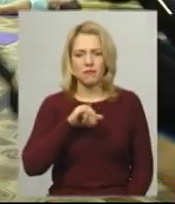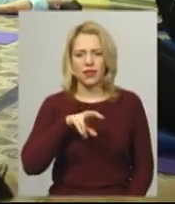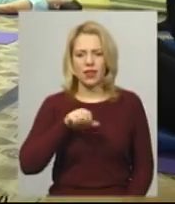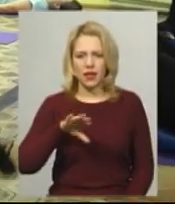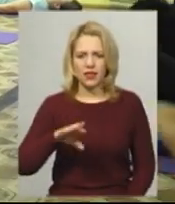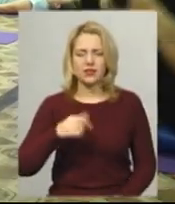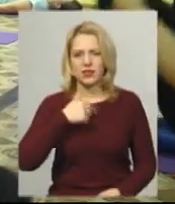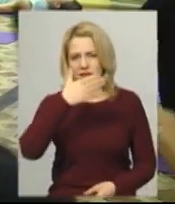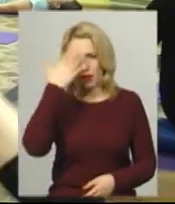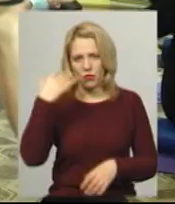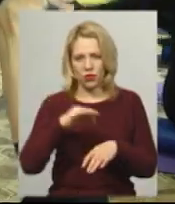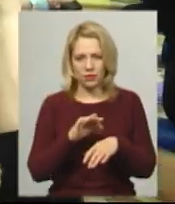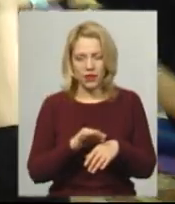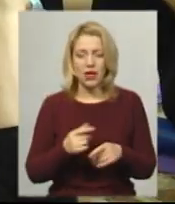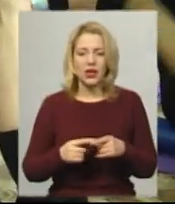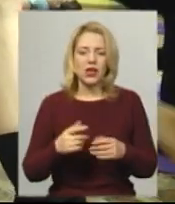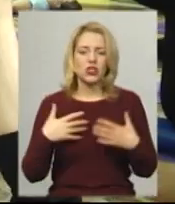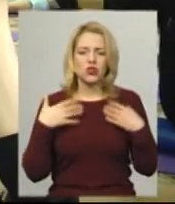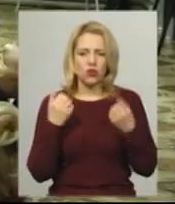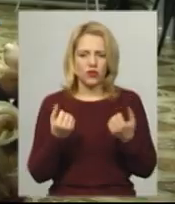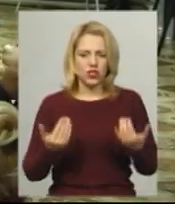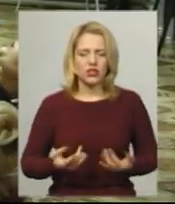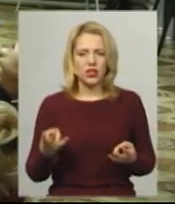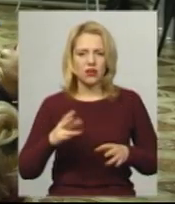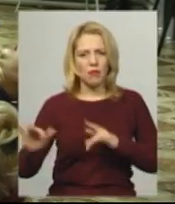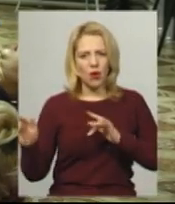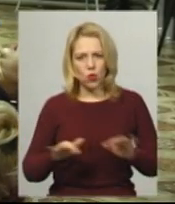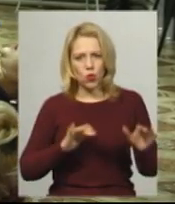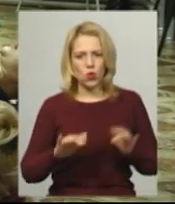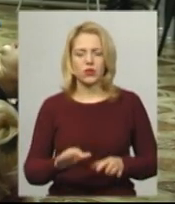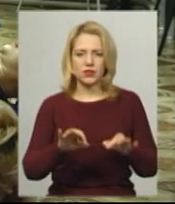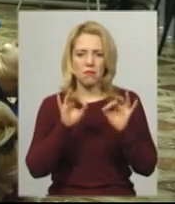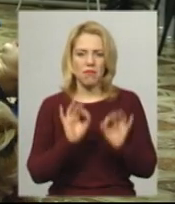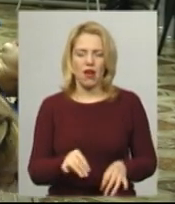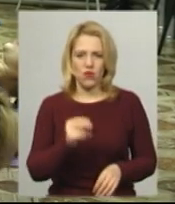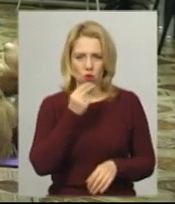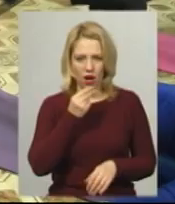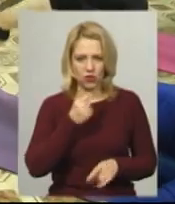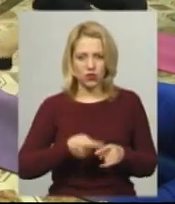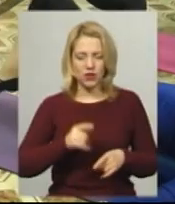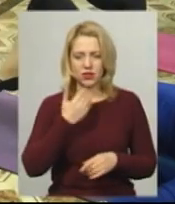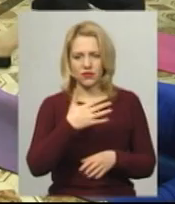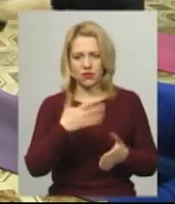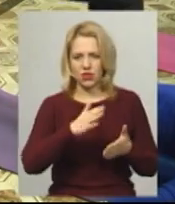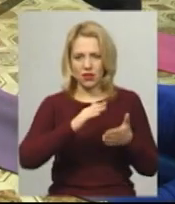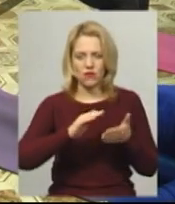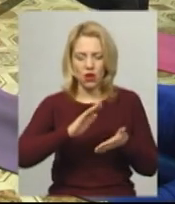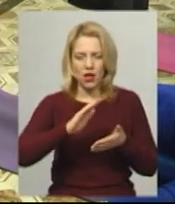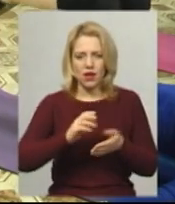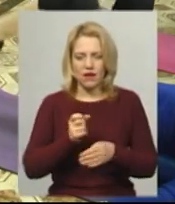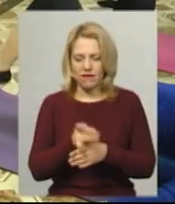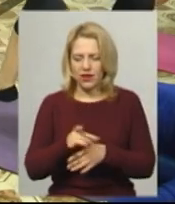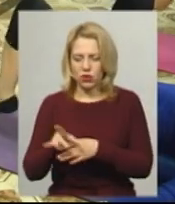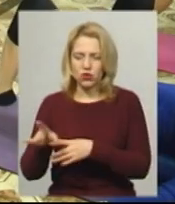забула. Тетяна Дрозд переконує, для здорового життя людині потрібно рухатися і правильно харчуватися. З її слів, вона вже давно виключила зі свого